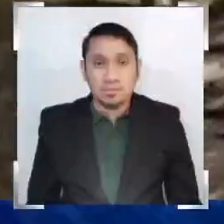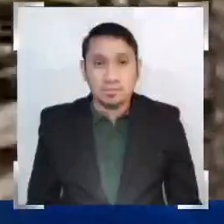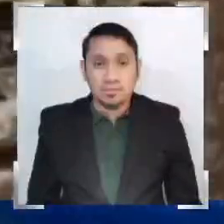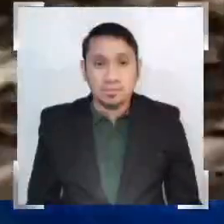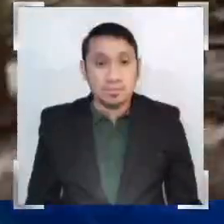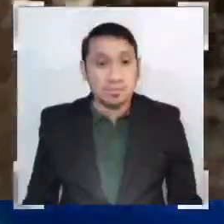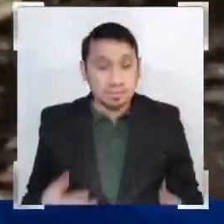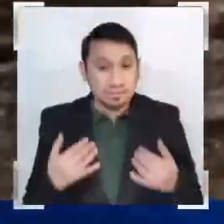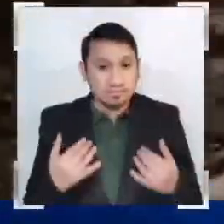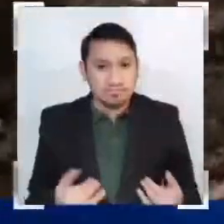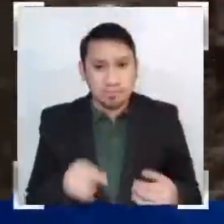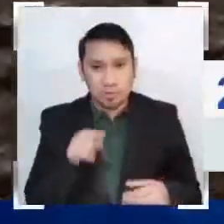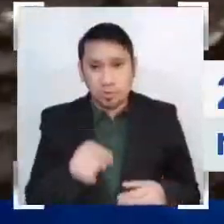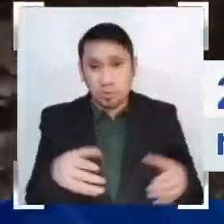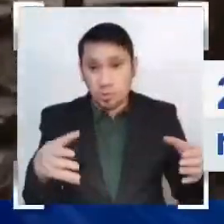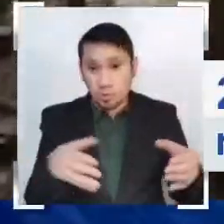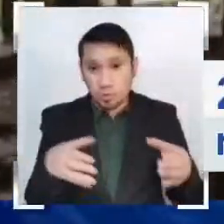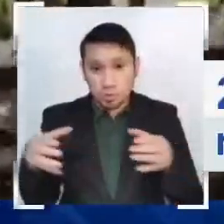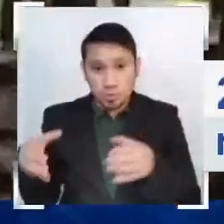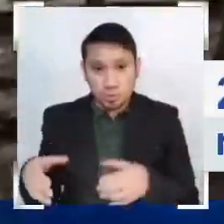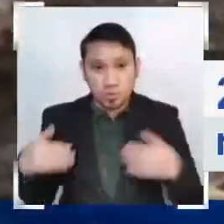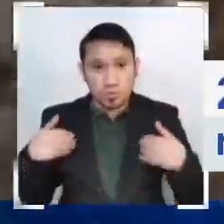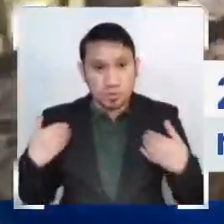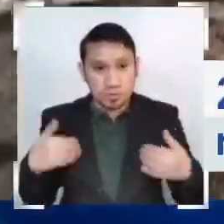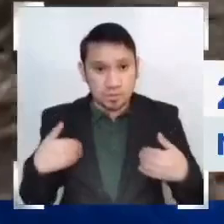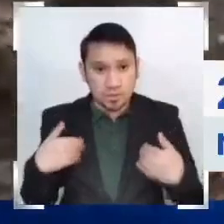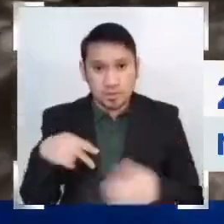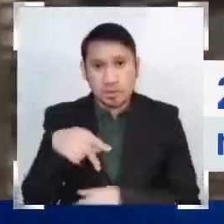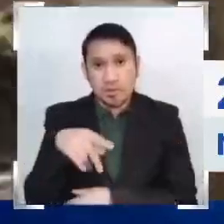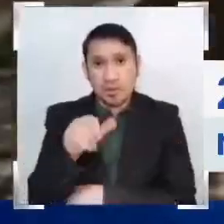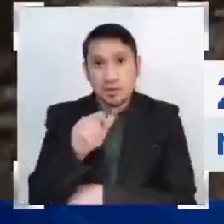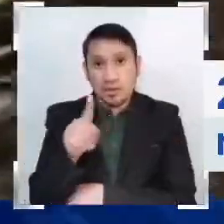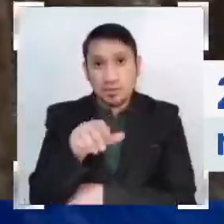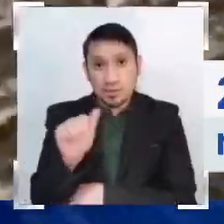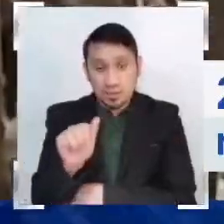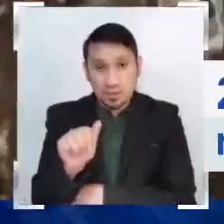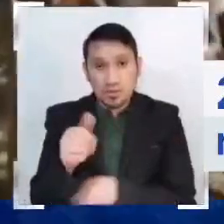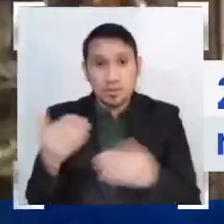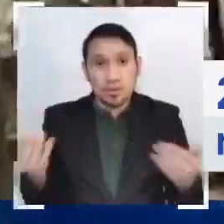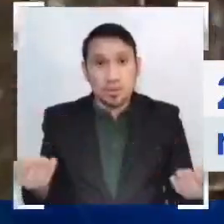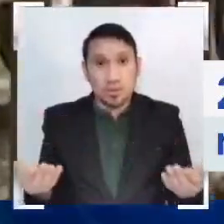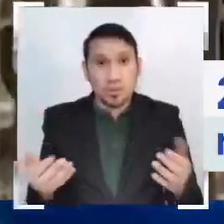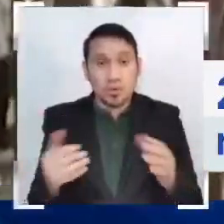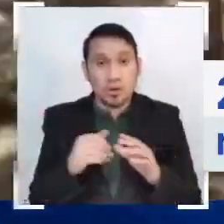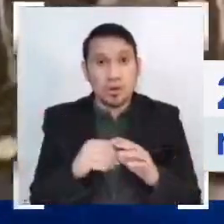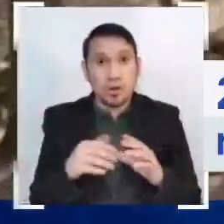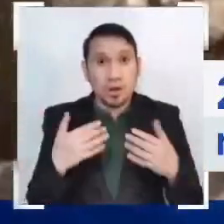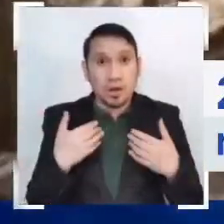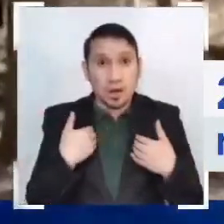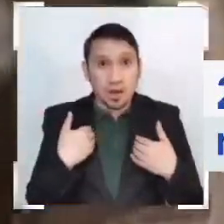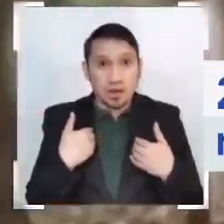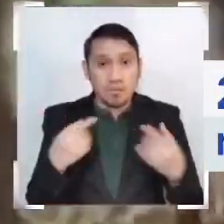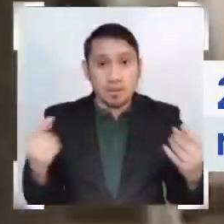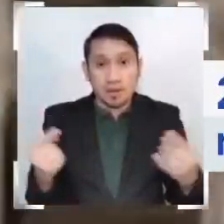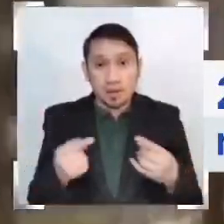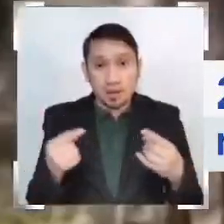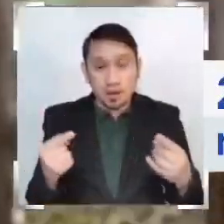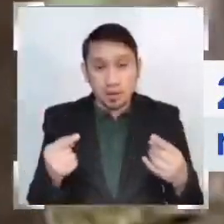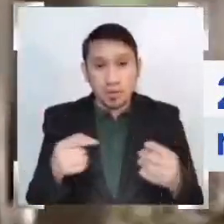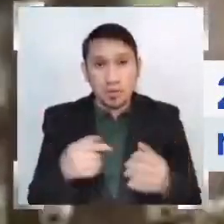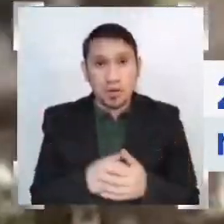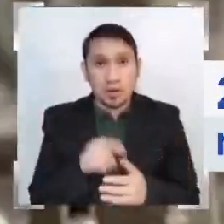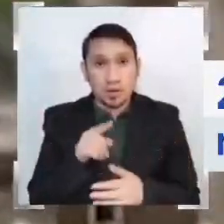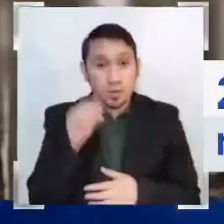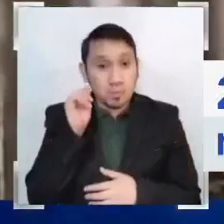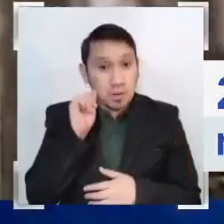Nagkainitan ang dalawang grupo ng kabataan sa isang plaza sa Iriga City, Camarines Sur. Nagsimula raw ang away ng bila umanong sumugod ang isang babae sa